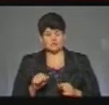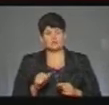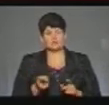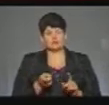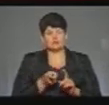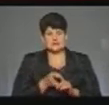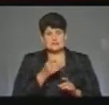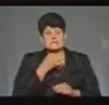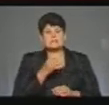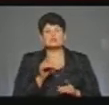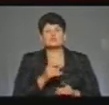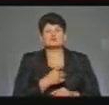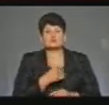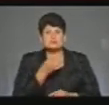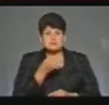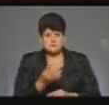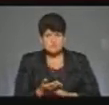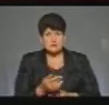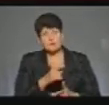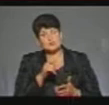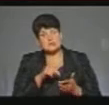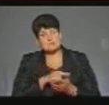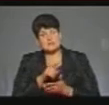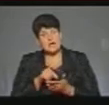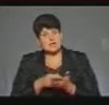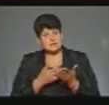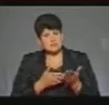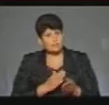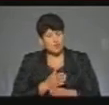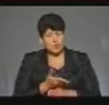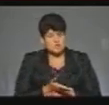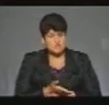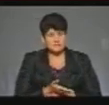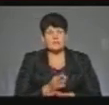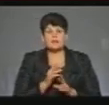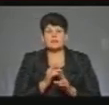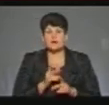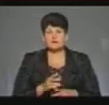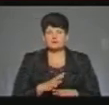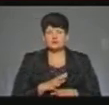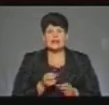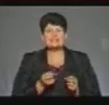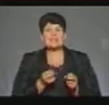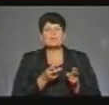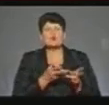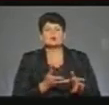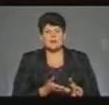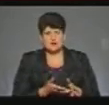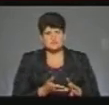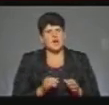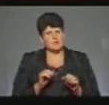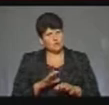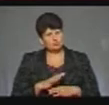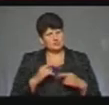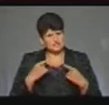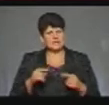якщо в них є що сказати, чи запитати в нашого гостя, те, яким шляхом відбувалася депортація, воно могло бути іншим,